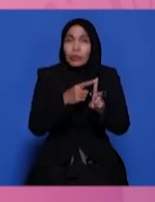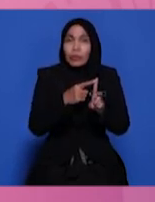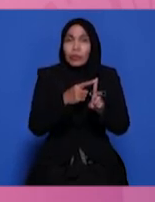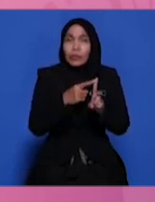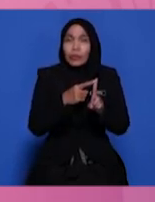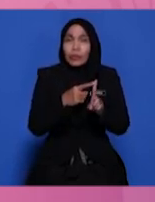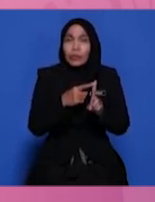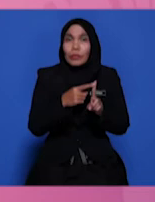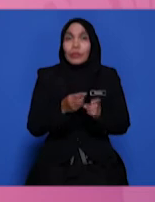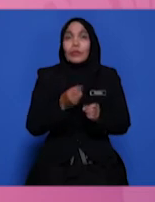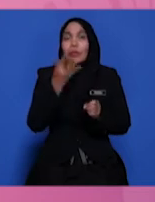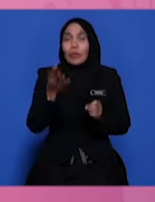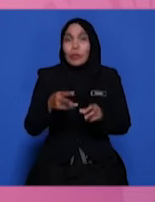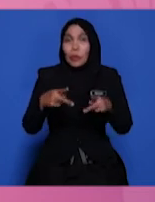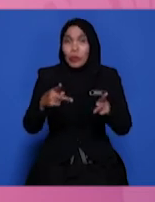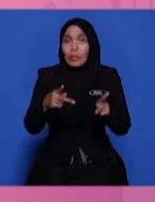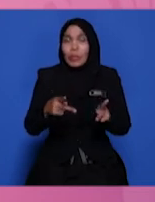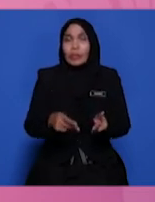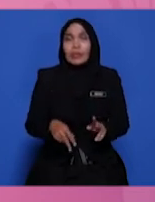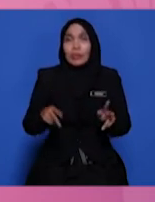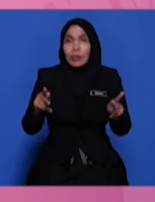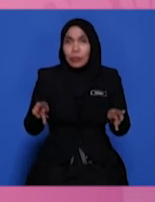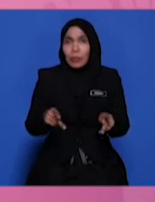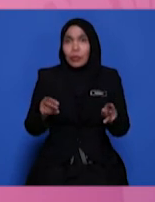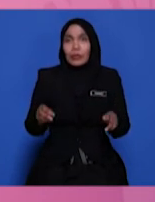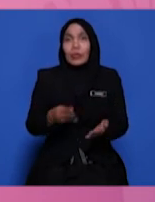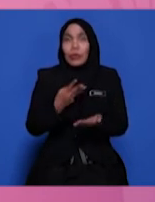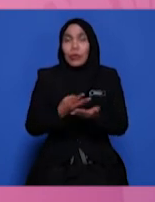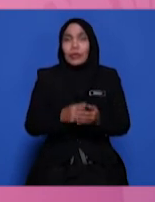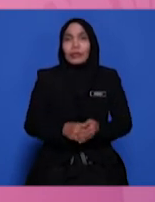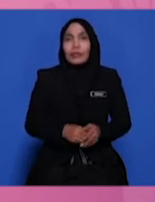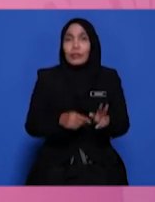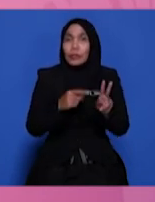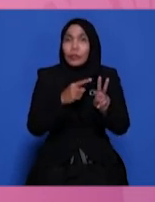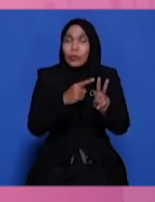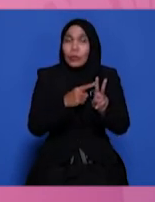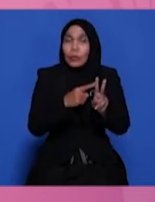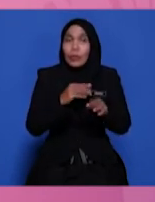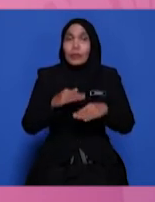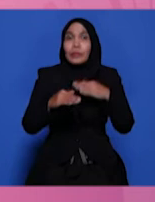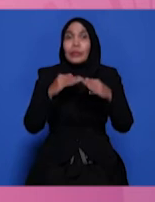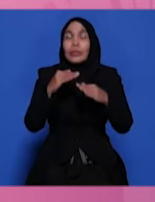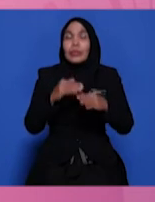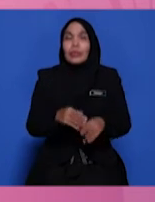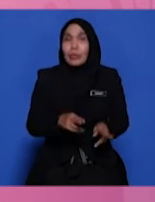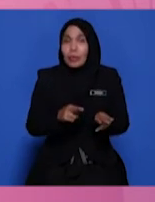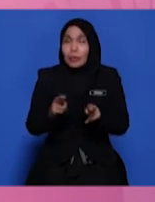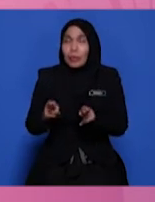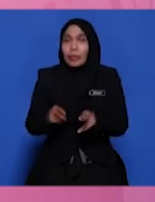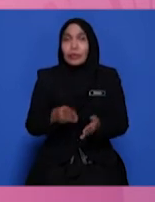yang berkesan, membina dan membentang plan kewangan